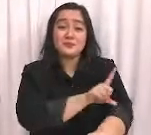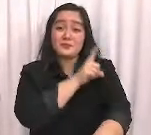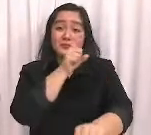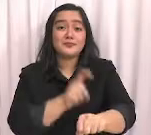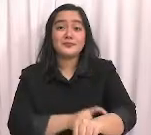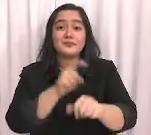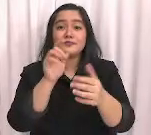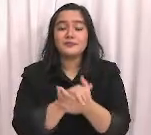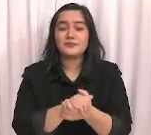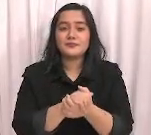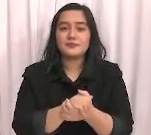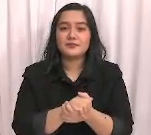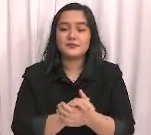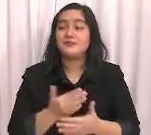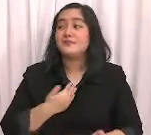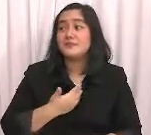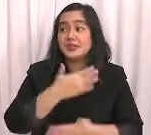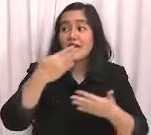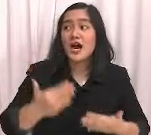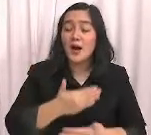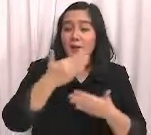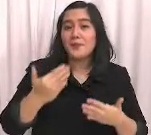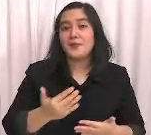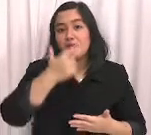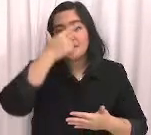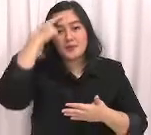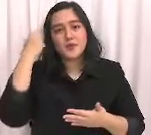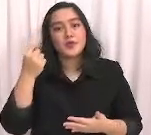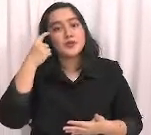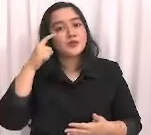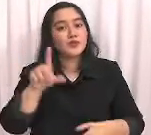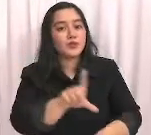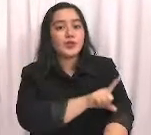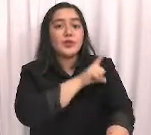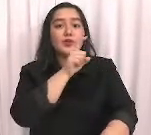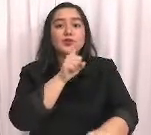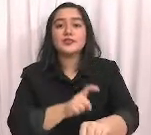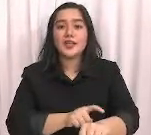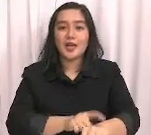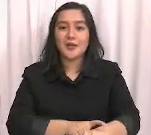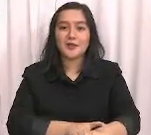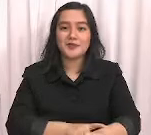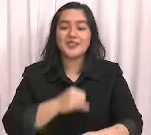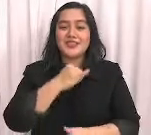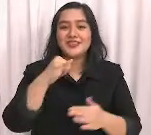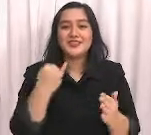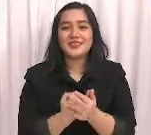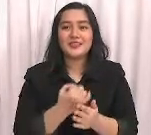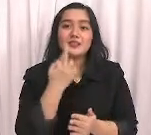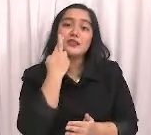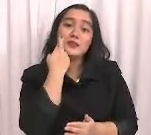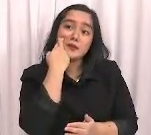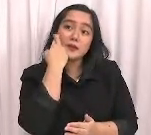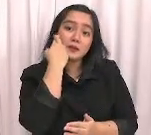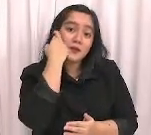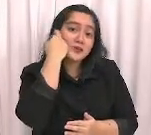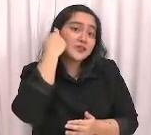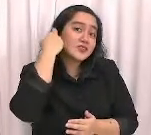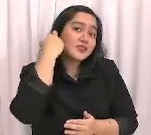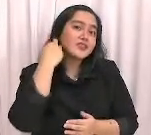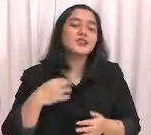natutuwa ako sa kanya kasi for a long time namin mag-asawa, nito lang lately na nagkaroon kami ng business na